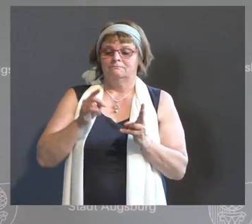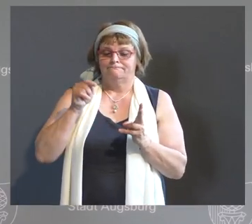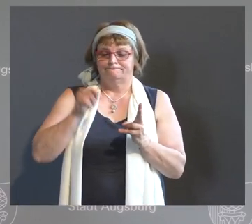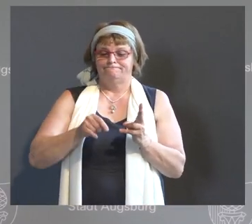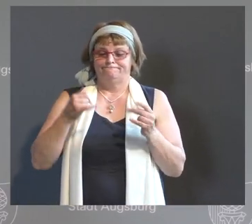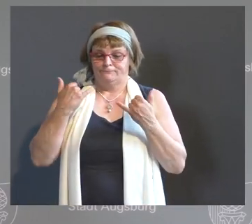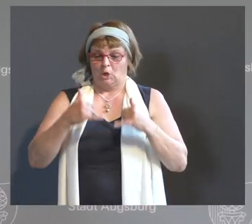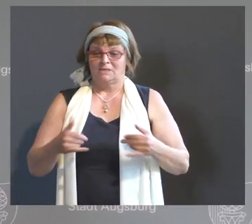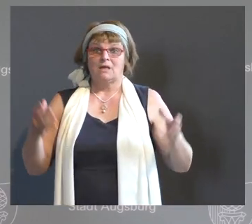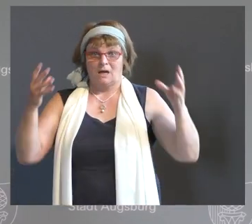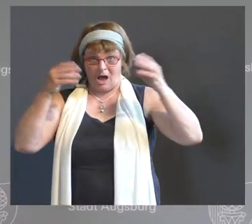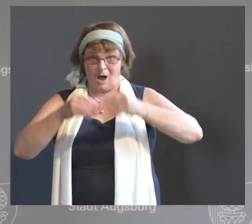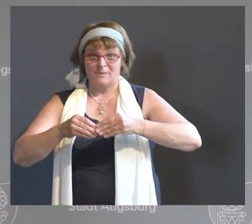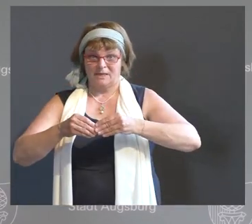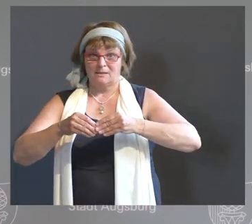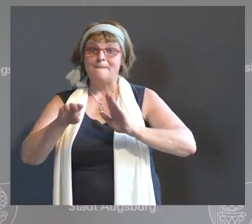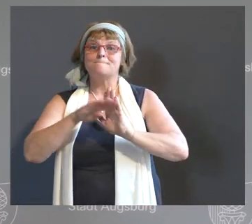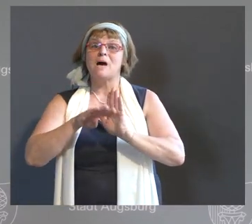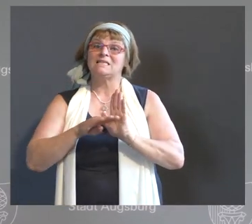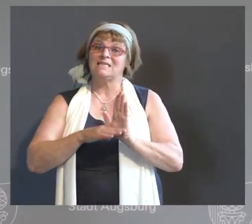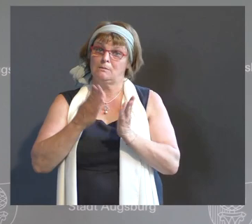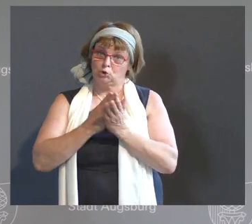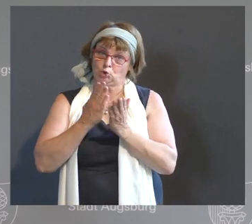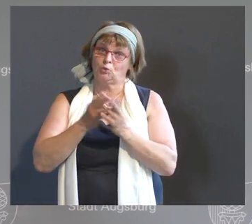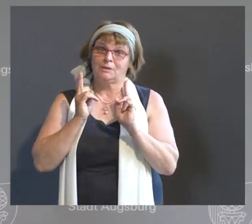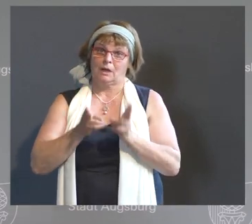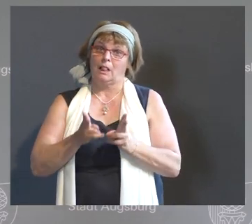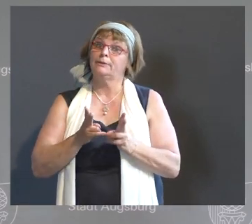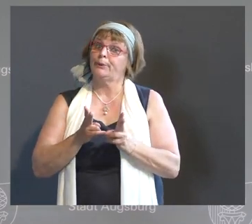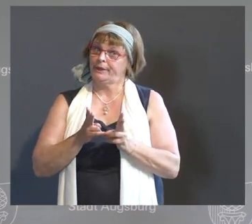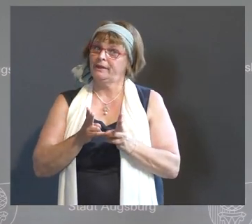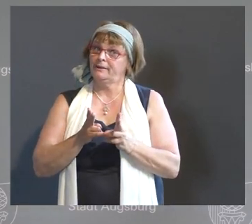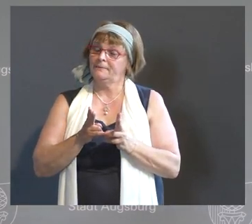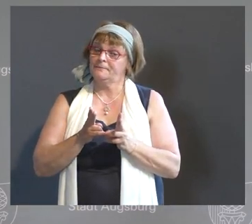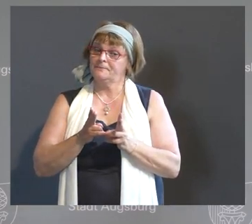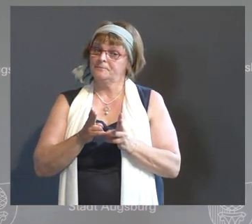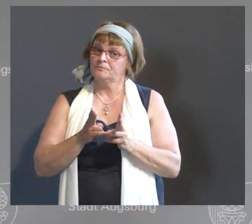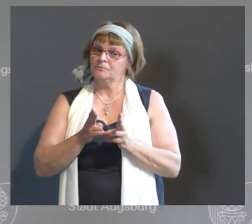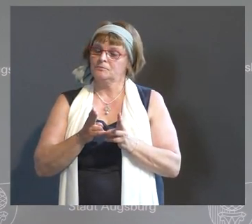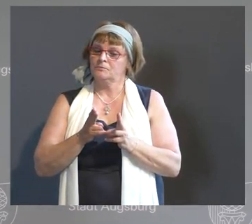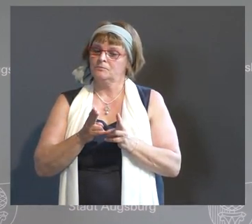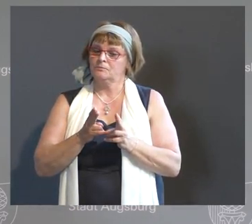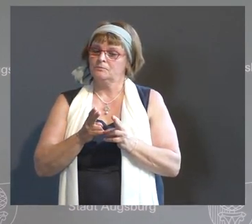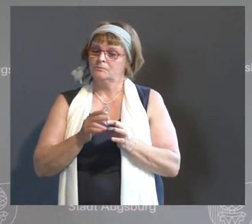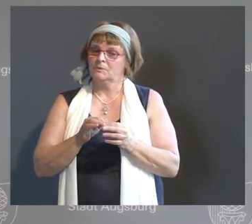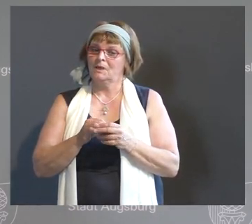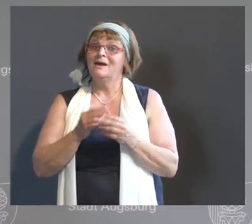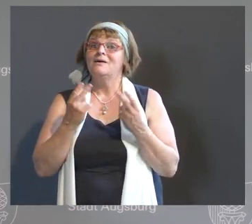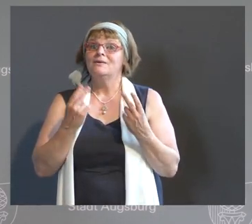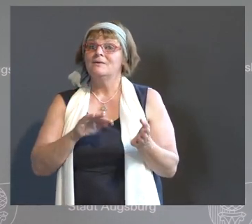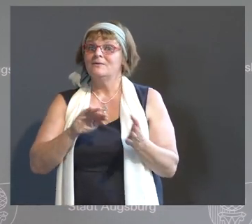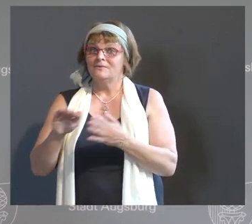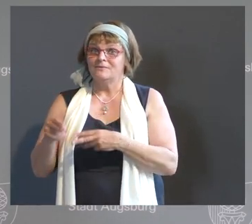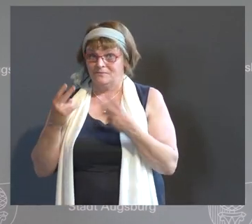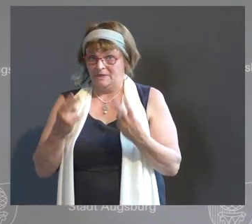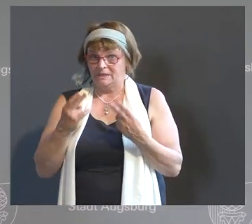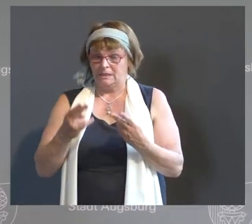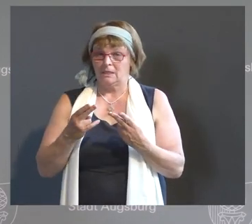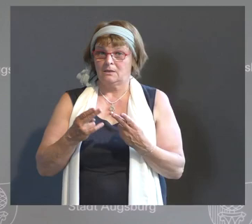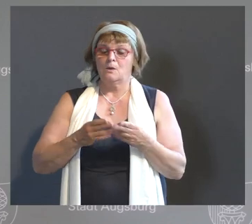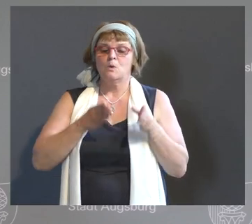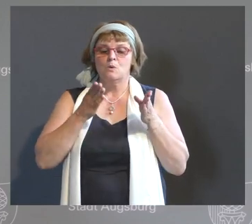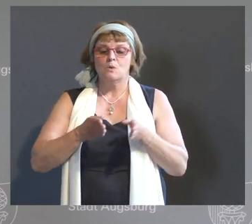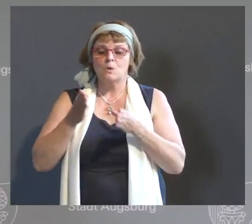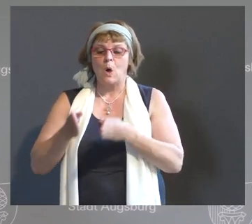Donnerstagabend, also für das kommende Wochenende. Wichtig ist, dass wir eine Verstärkung des Ordnungsdienstes ad hoc machen werden. Wir werden eine eigene